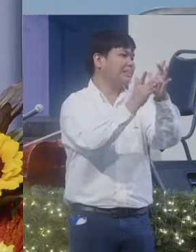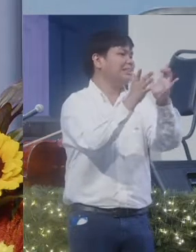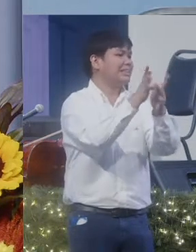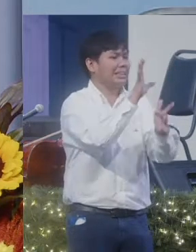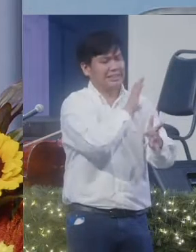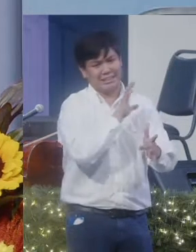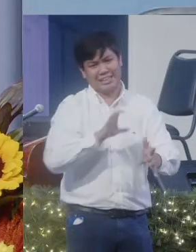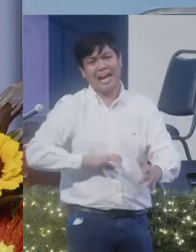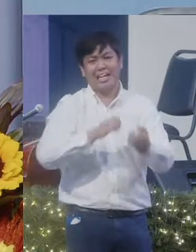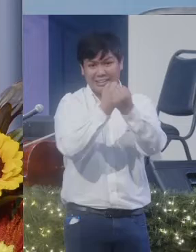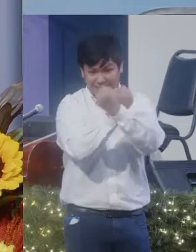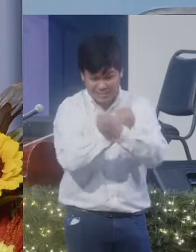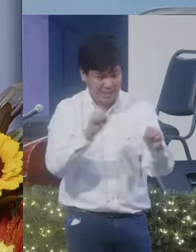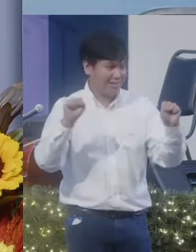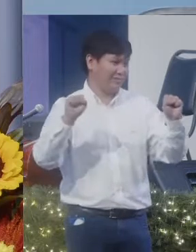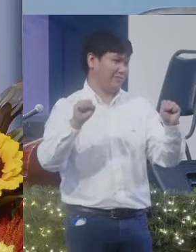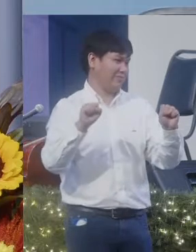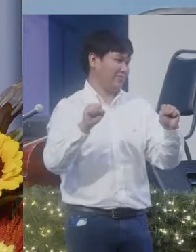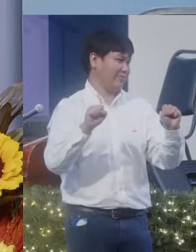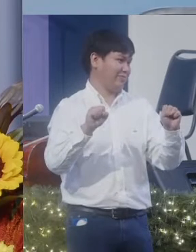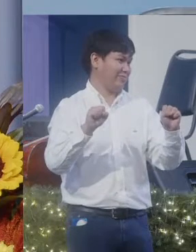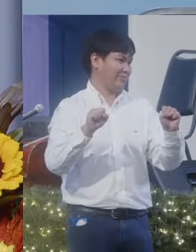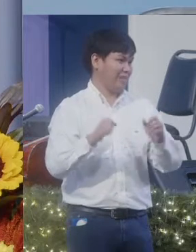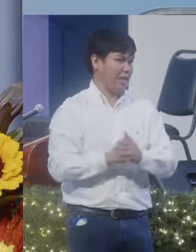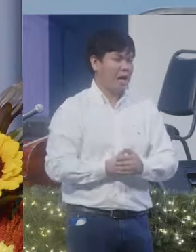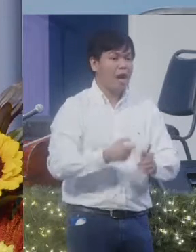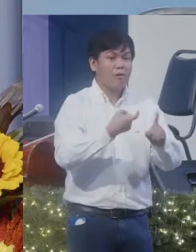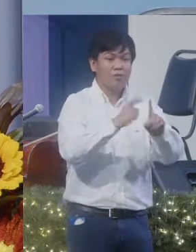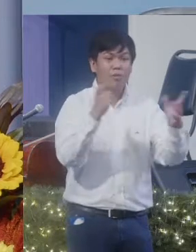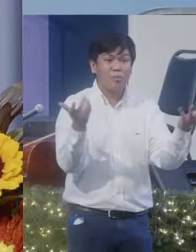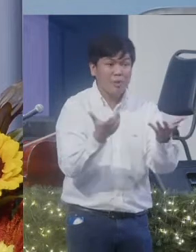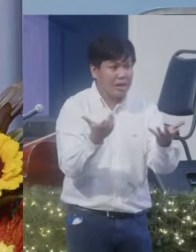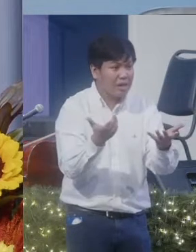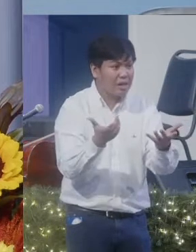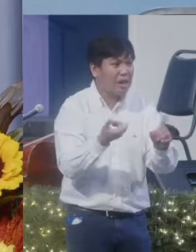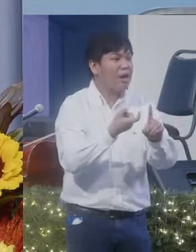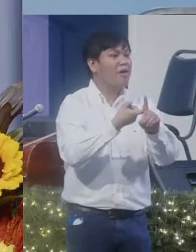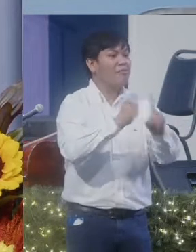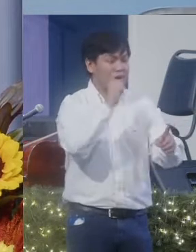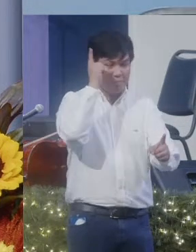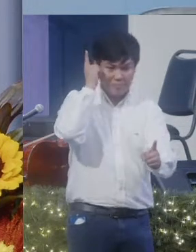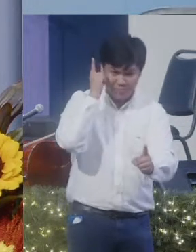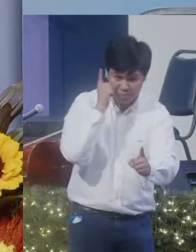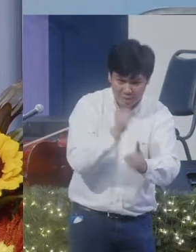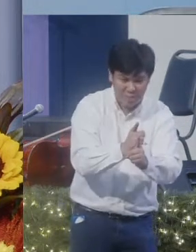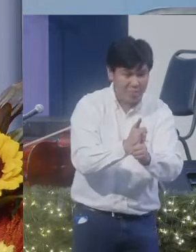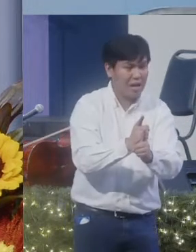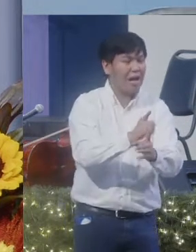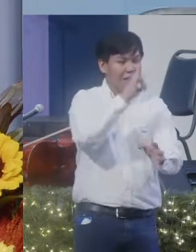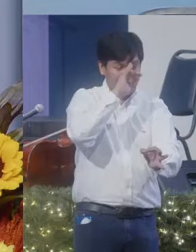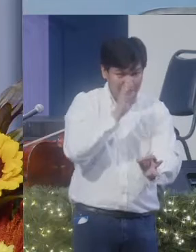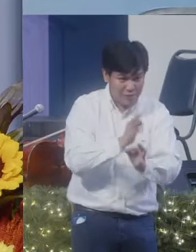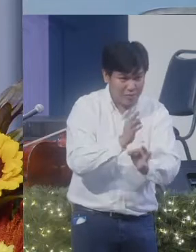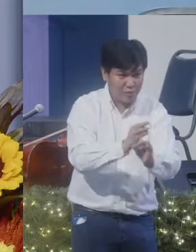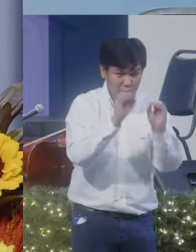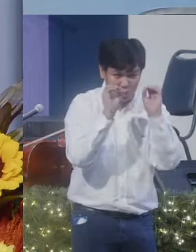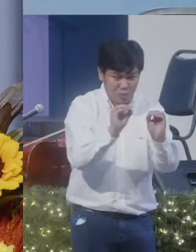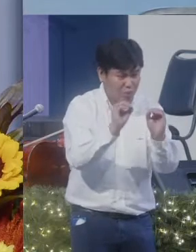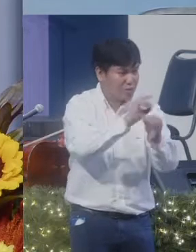ipinakita niya na ang kaligtasan, mga kapatid, ay nagmumula sa tama at tapat na